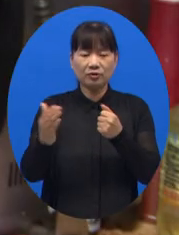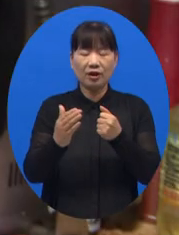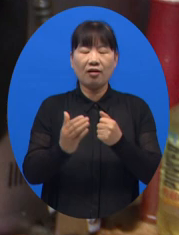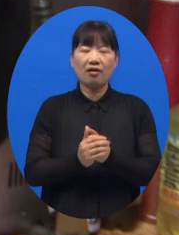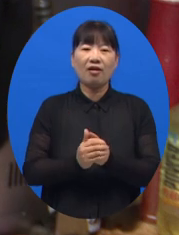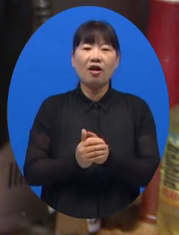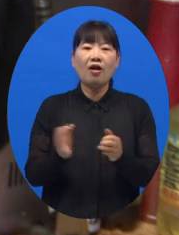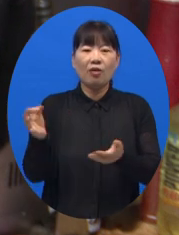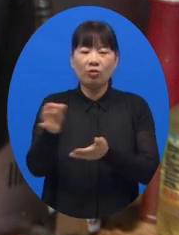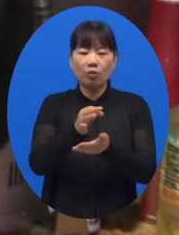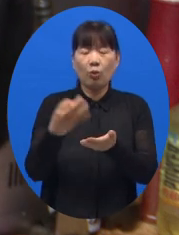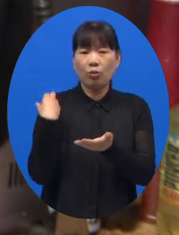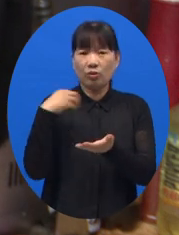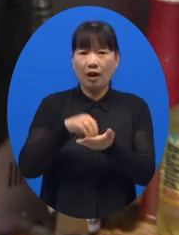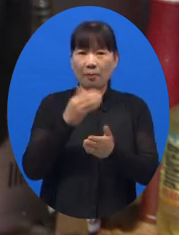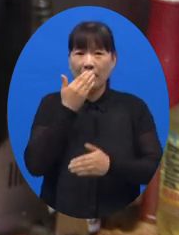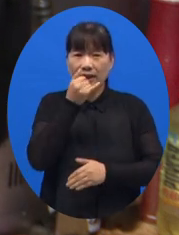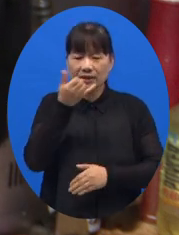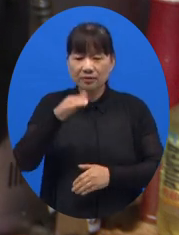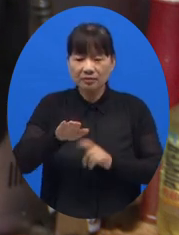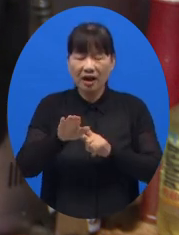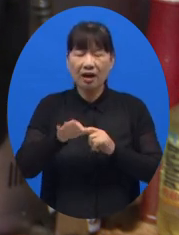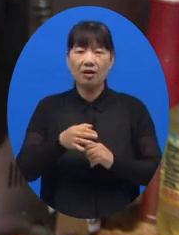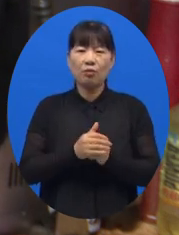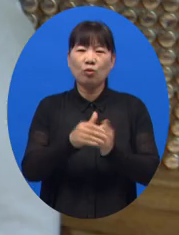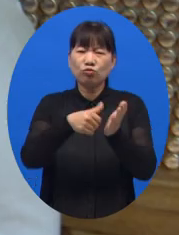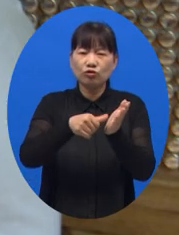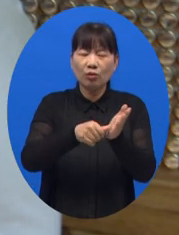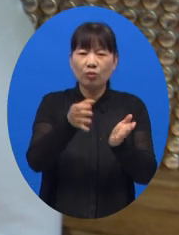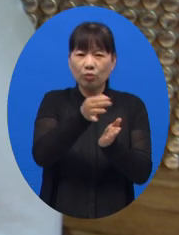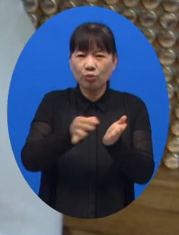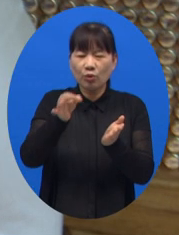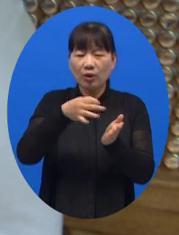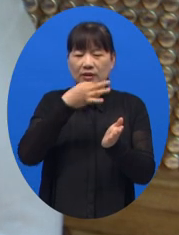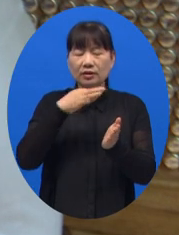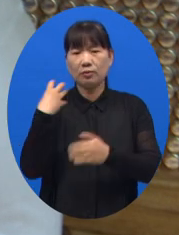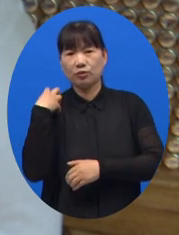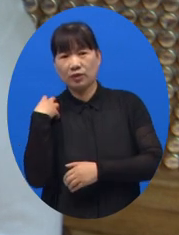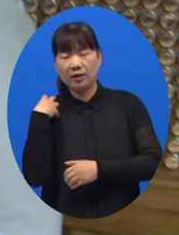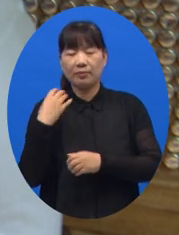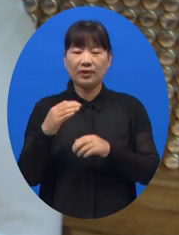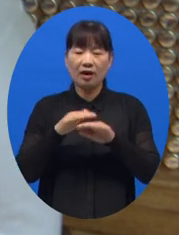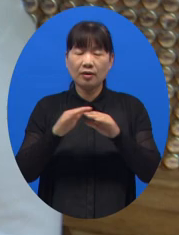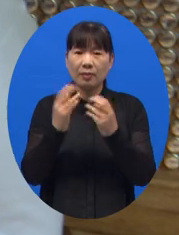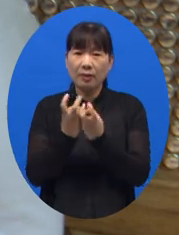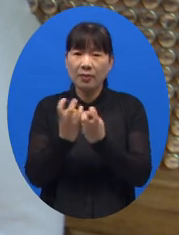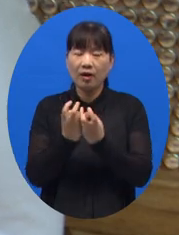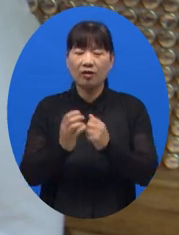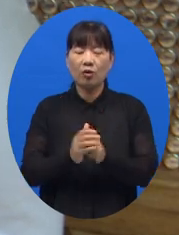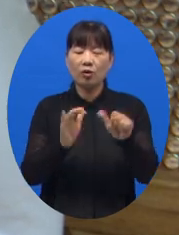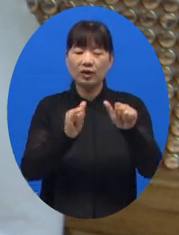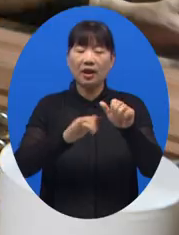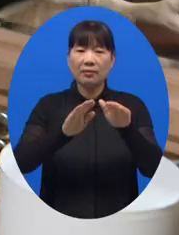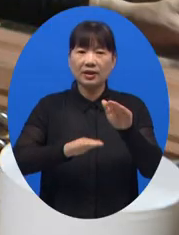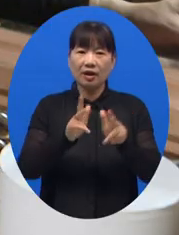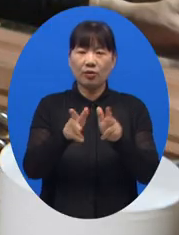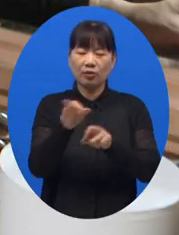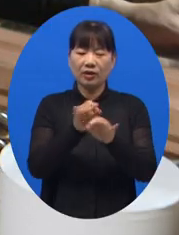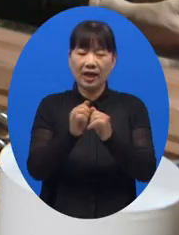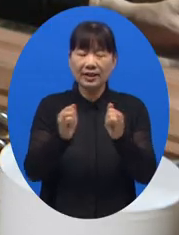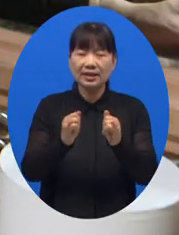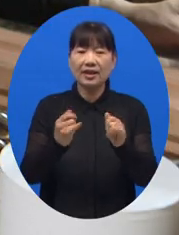갈수록 오르는 재료비와 이자 부담이 커지는 게 문제입니다. 최 씨는 타겟책으로 경기도의 소상공인 경영환경 개선 사업을